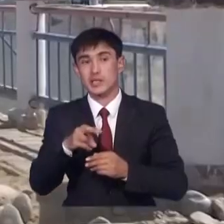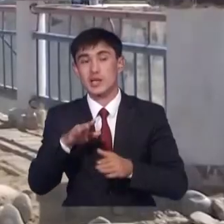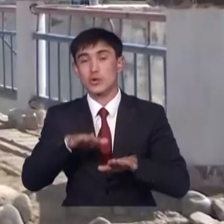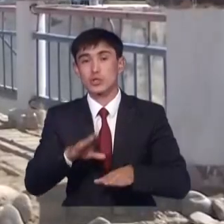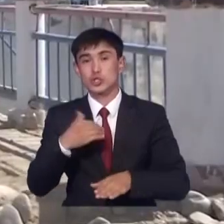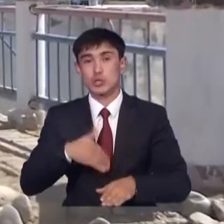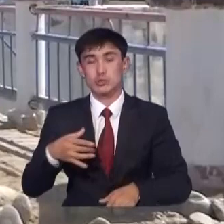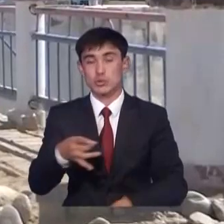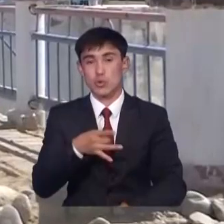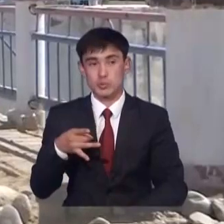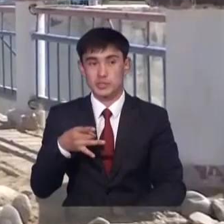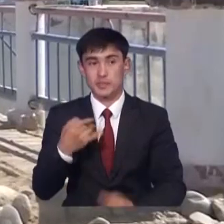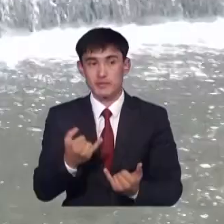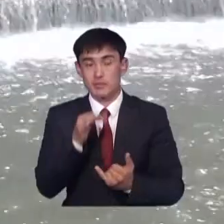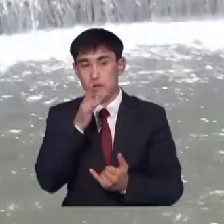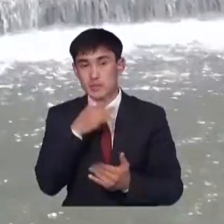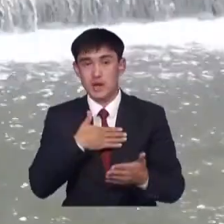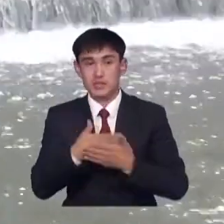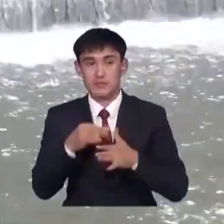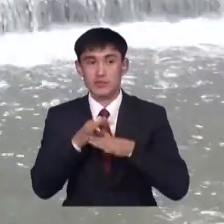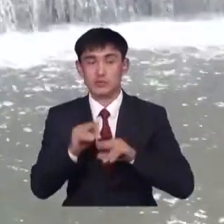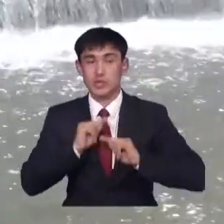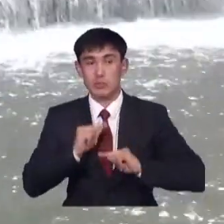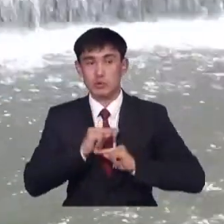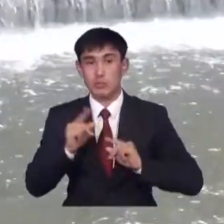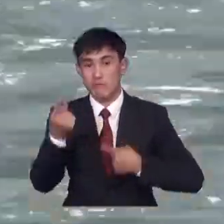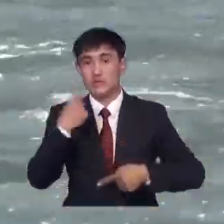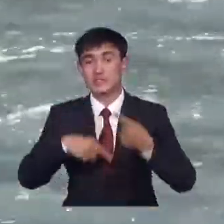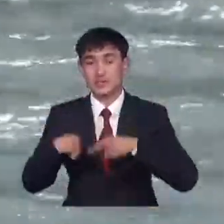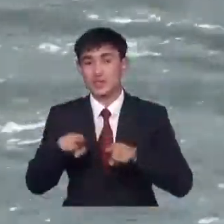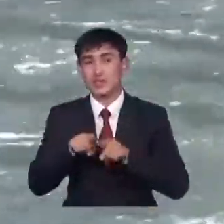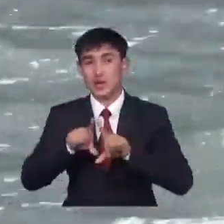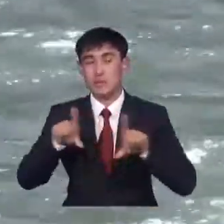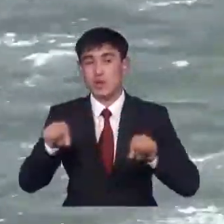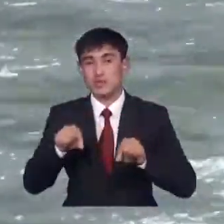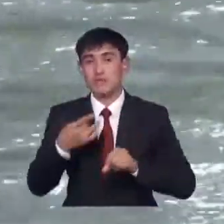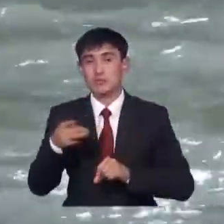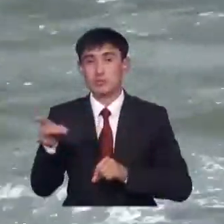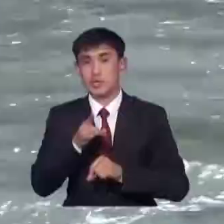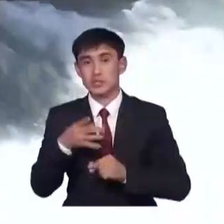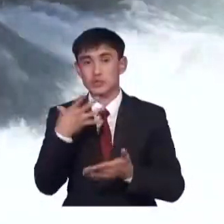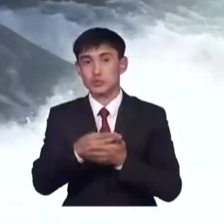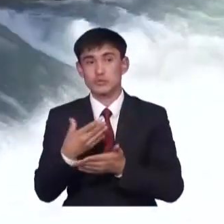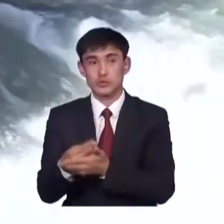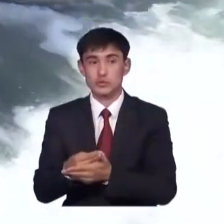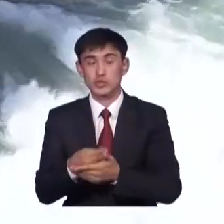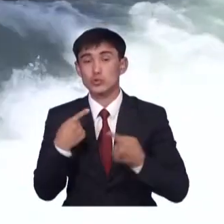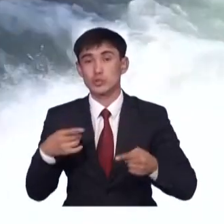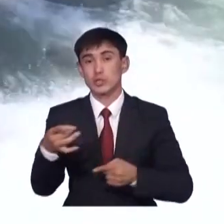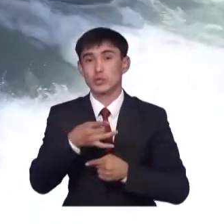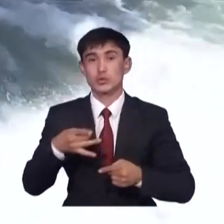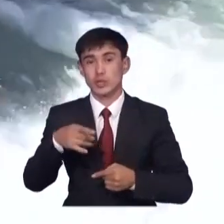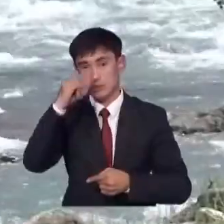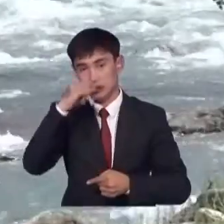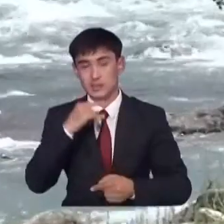находятся в Жамбылской области. В данный момент активно ведется работа по возврату подобных объектов в республиканскую собственность и в других